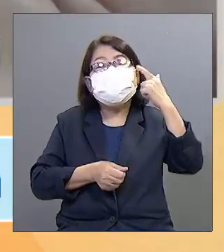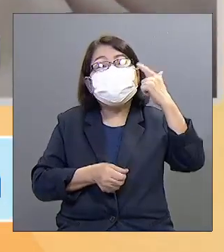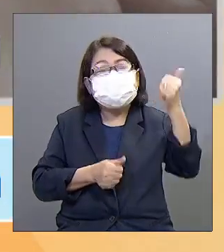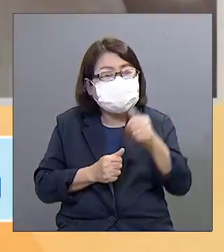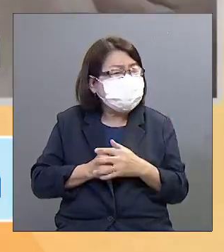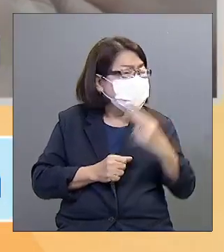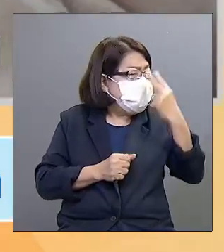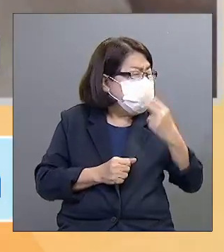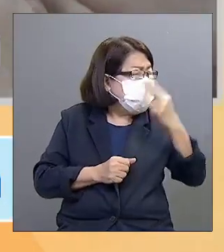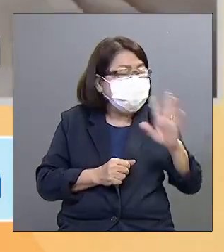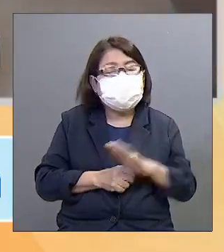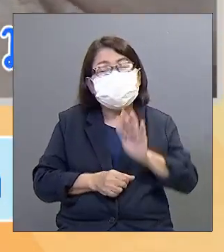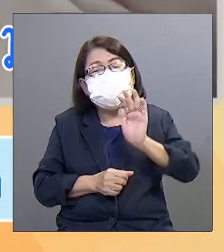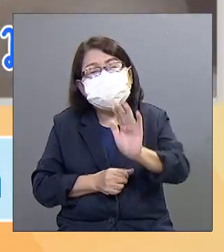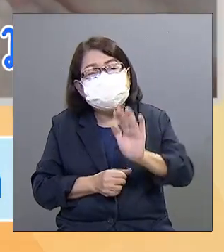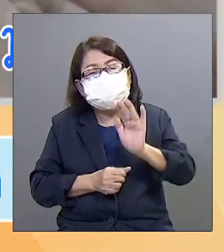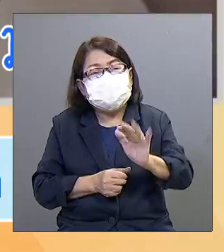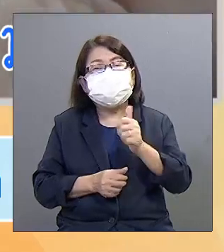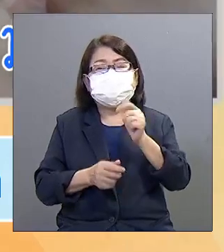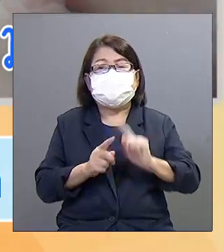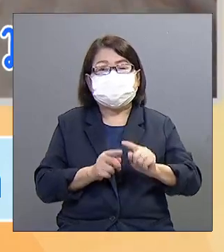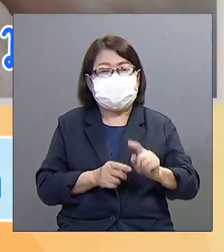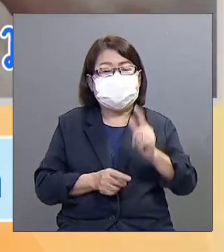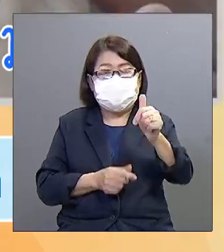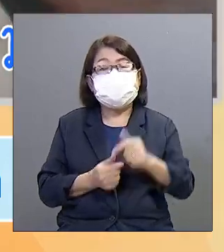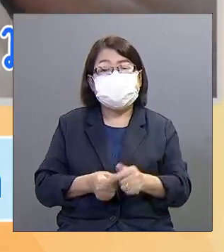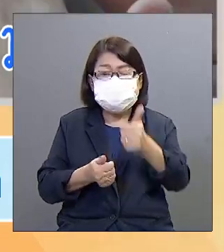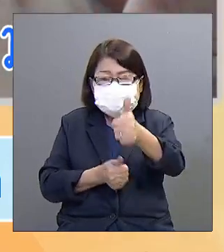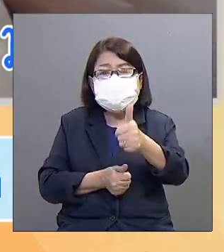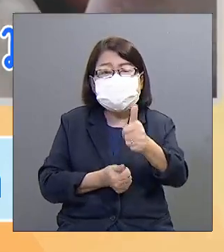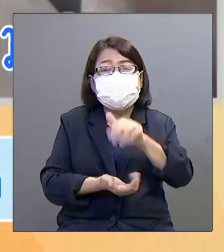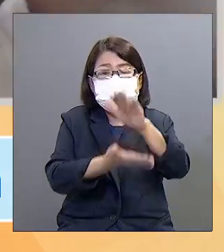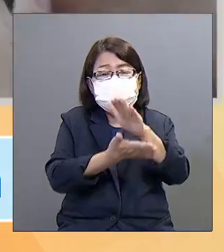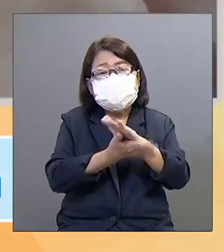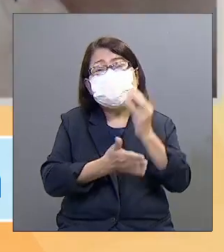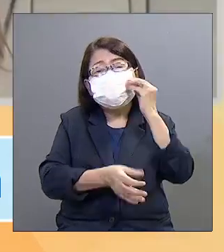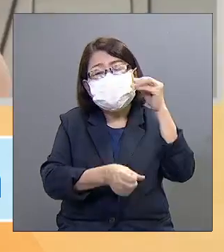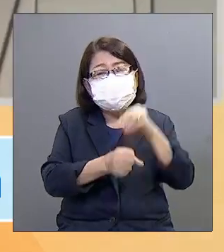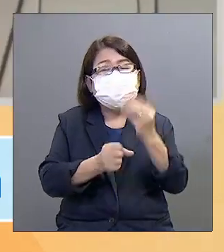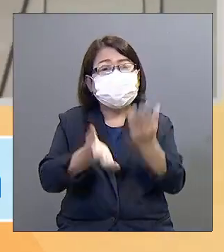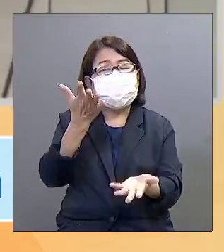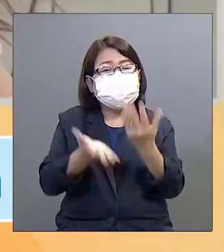อว่าเป็เรองรดๆรงเรีนหรอวลงเรน